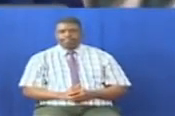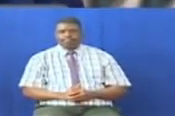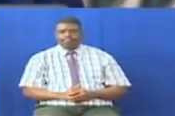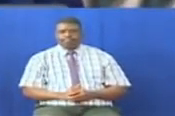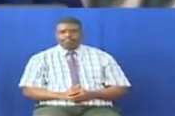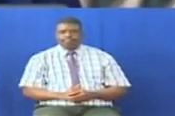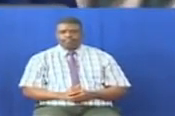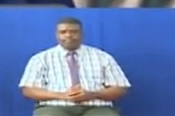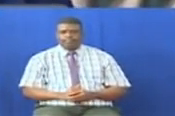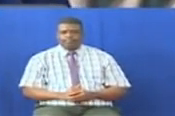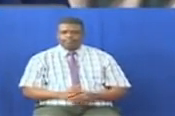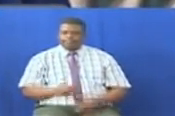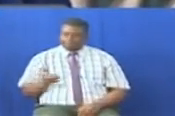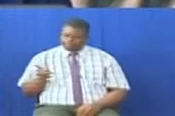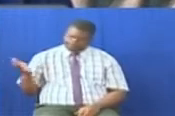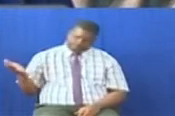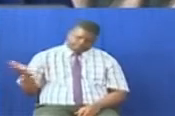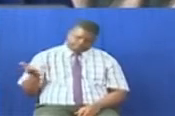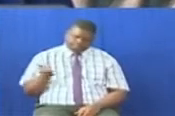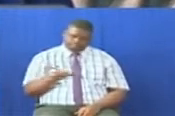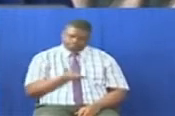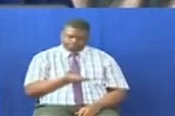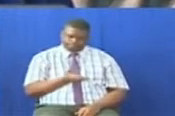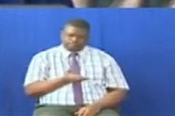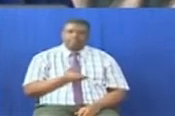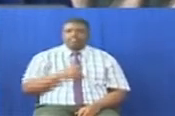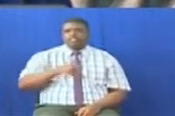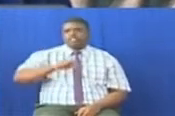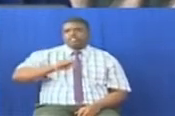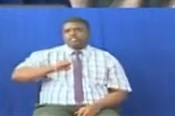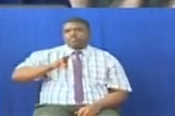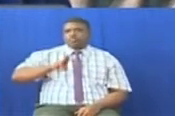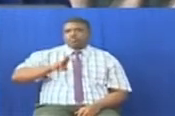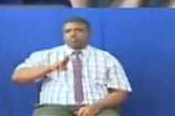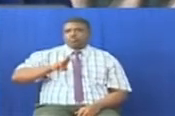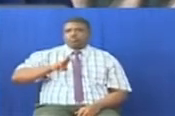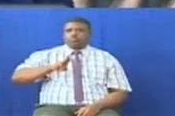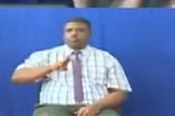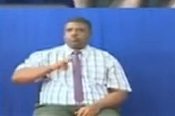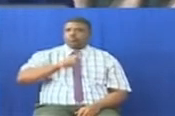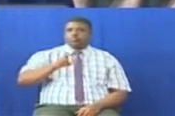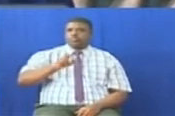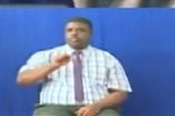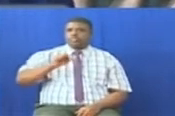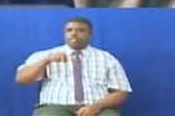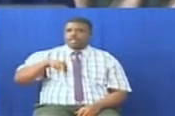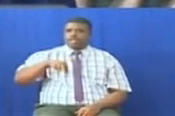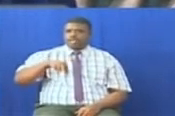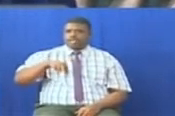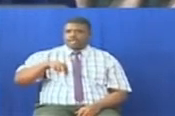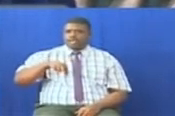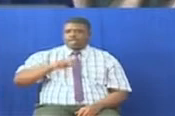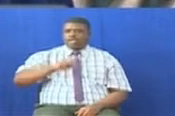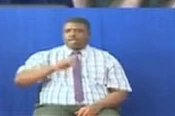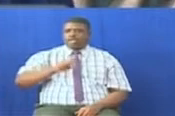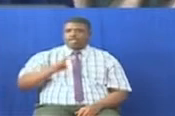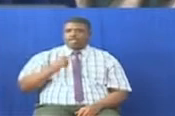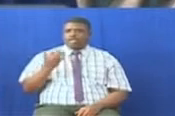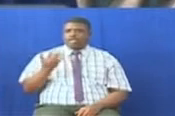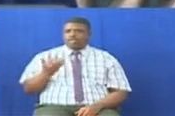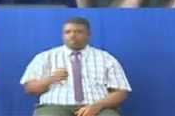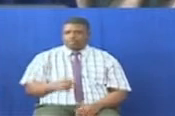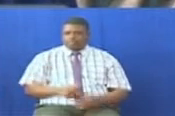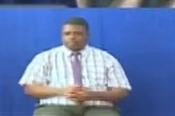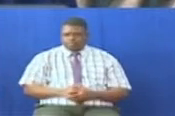sana. Nilikuwa nimeshamtaja Mheshimiwa Susan Anselim Limo, atachangia kwa dakika tano, atafuatiwa